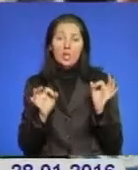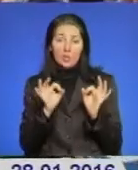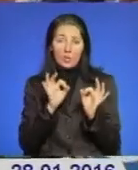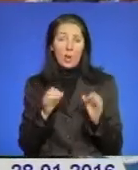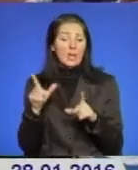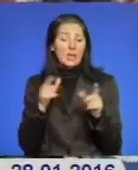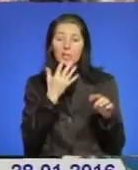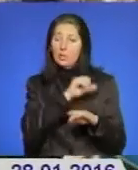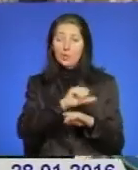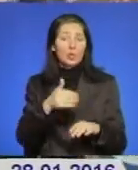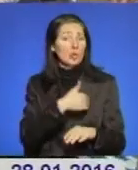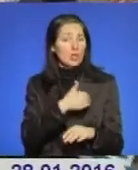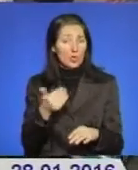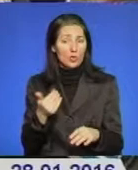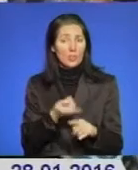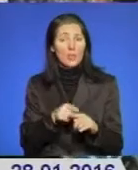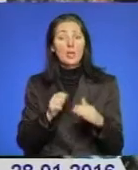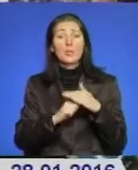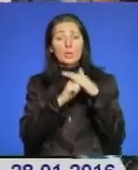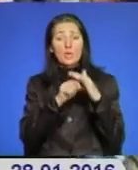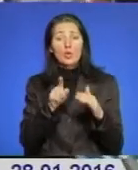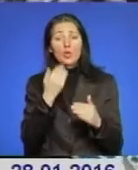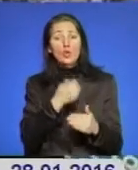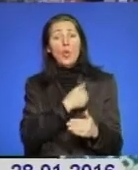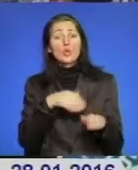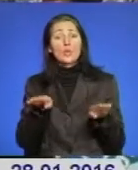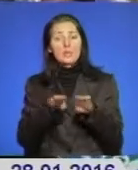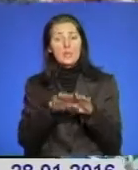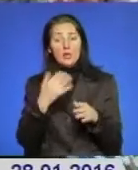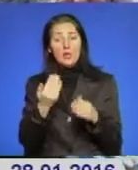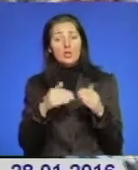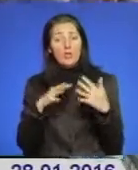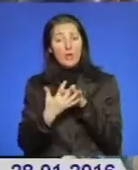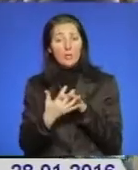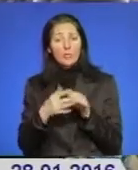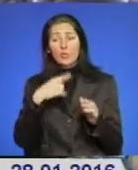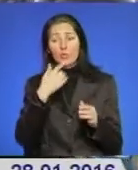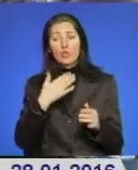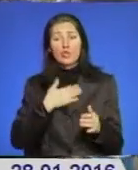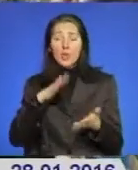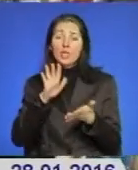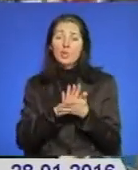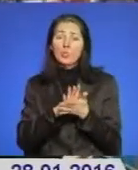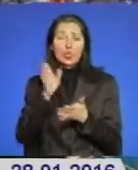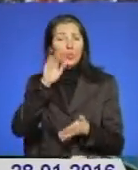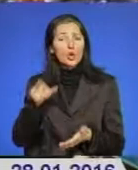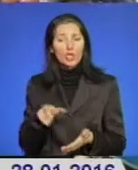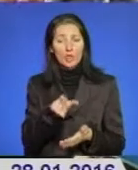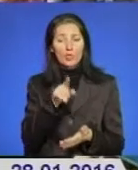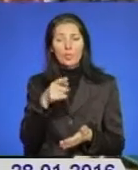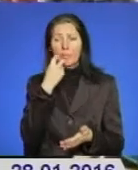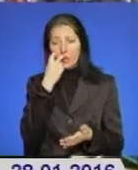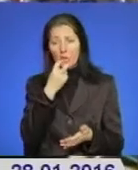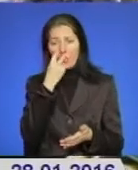Які підстави того, що хочуть закрити ваше підприємство? Вони говорять, що там ми забруднюємо річку. Їм